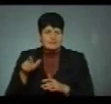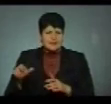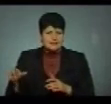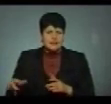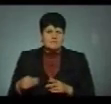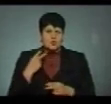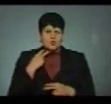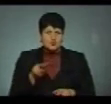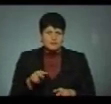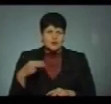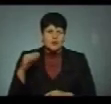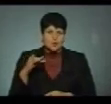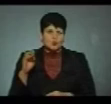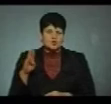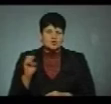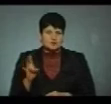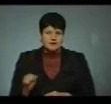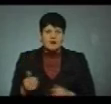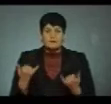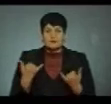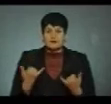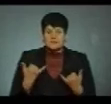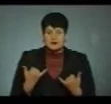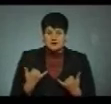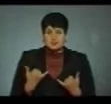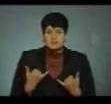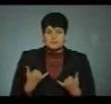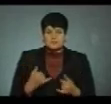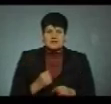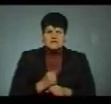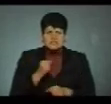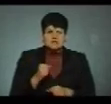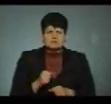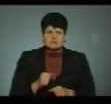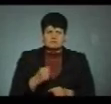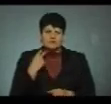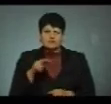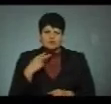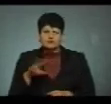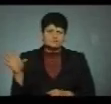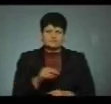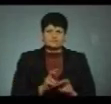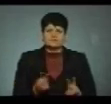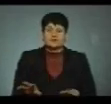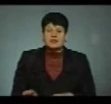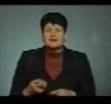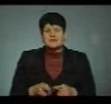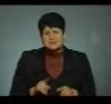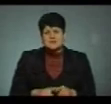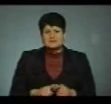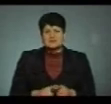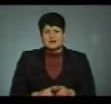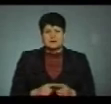президента Ющенка, або ж теперішнього президента, що саджати будемо. От це знаходить дуже